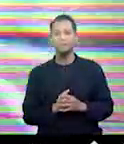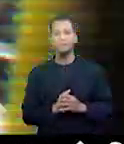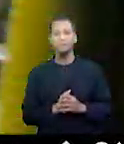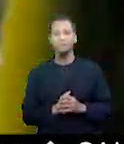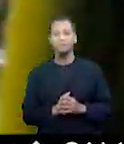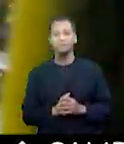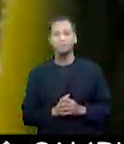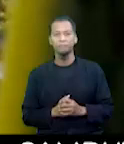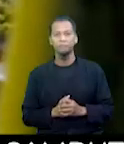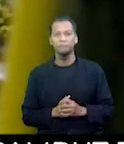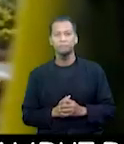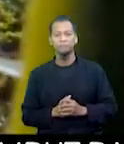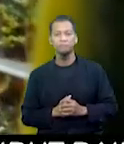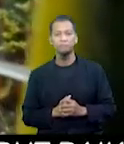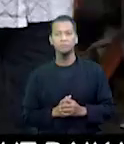Mas.